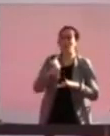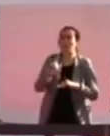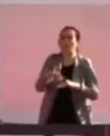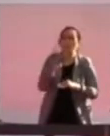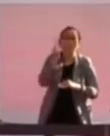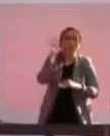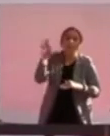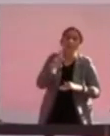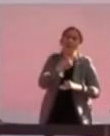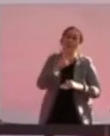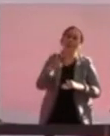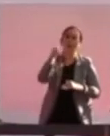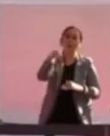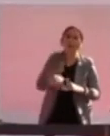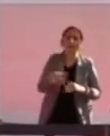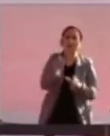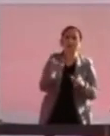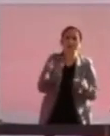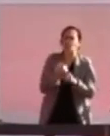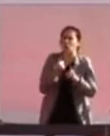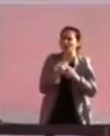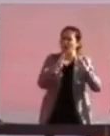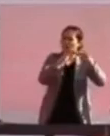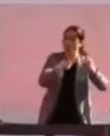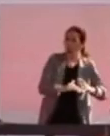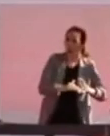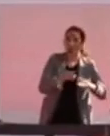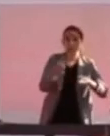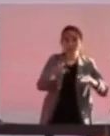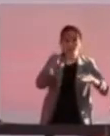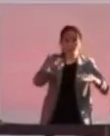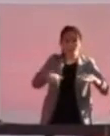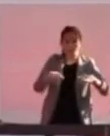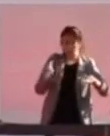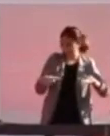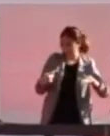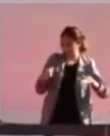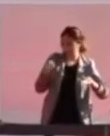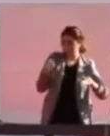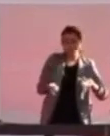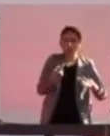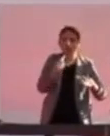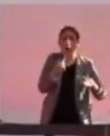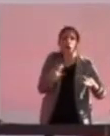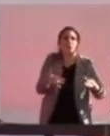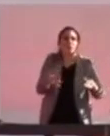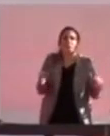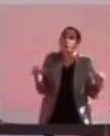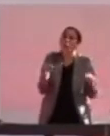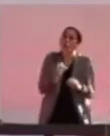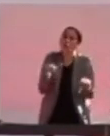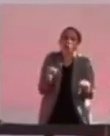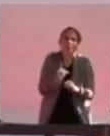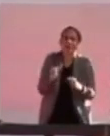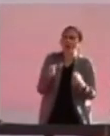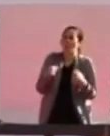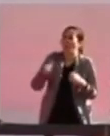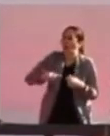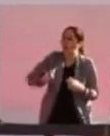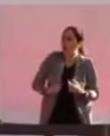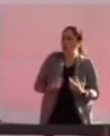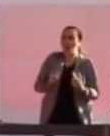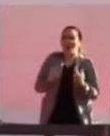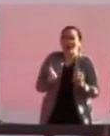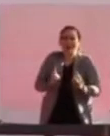ma soprattutto perché per tutti i motivi già detti non possiamo permetterci ulteriori ritardi nella formazione del personale sanitario